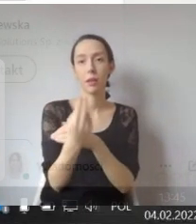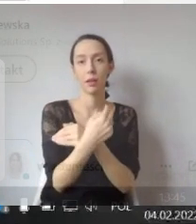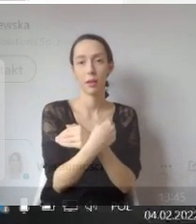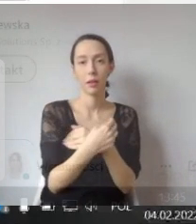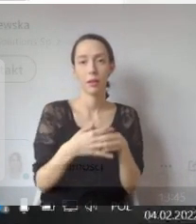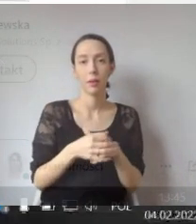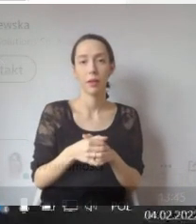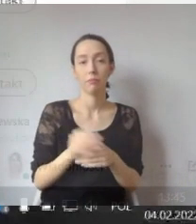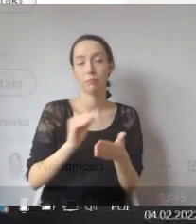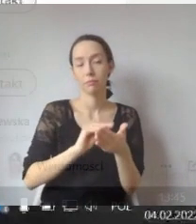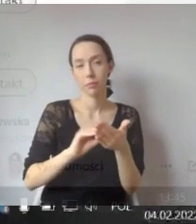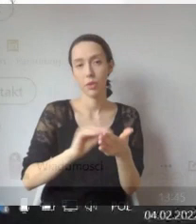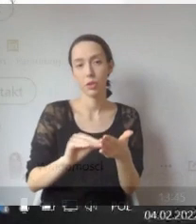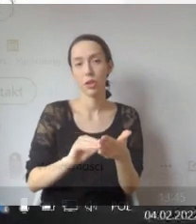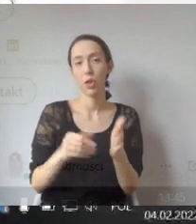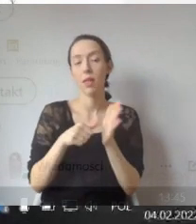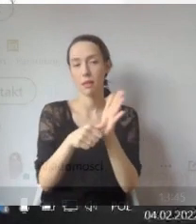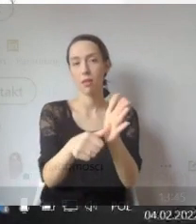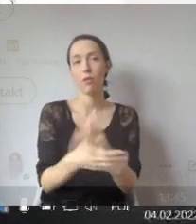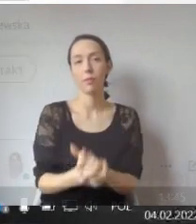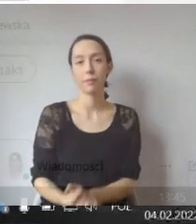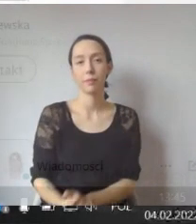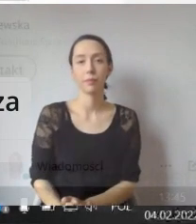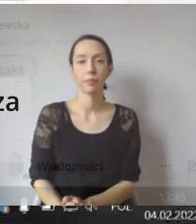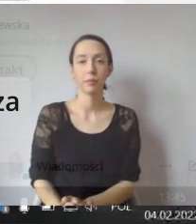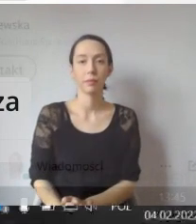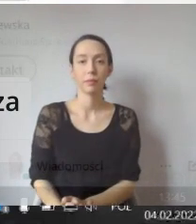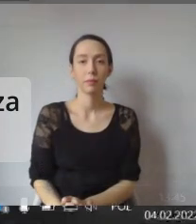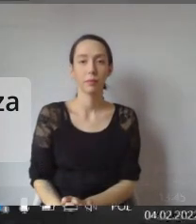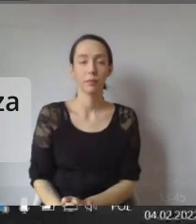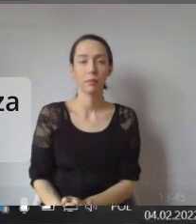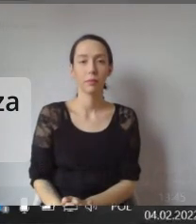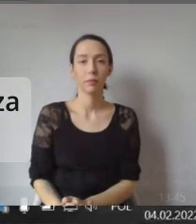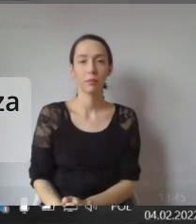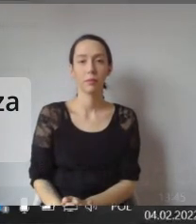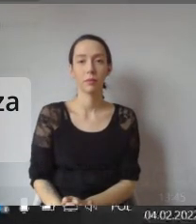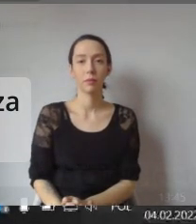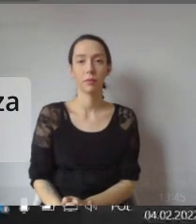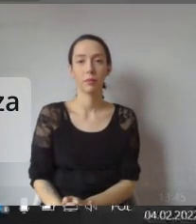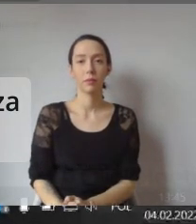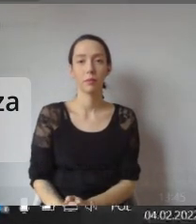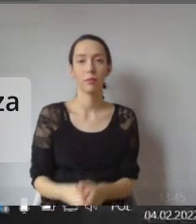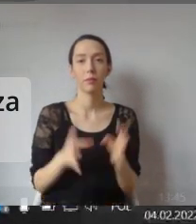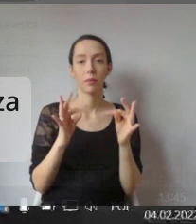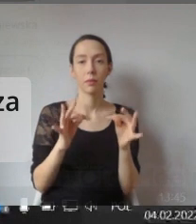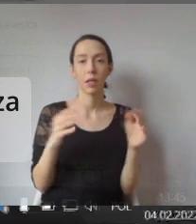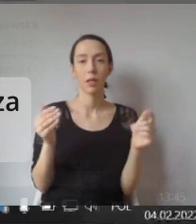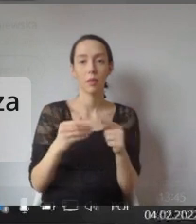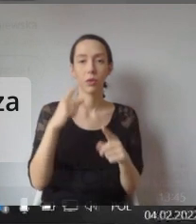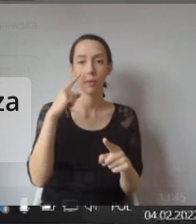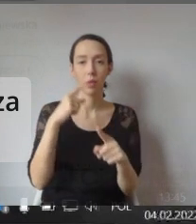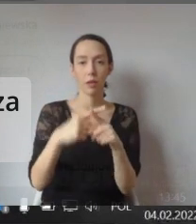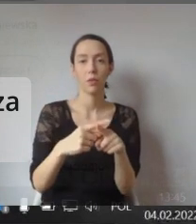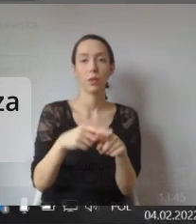feedbackiem. No i tutaj jest ta część, można ją dodać po prostu za pomocą plusa, a edytować